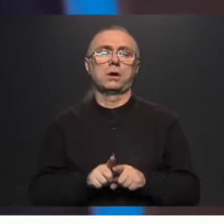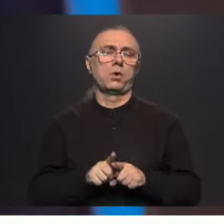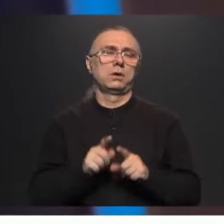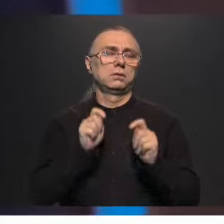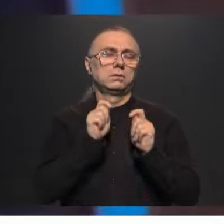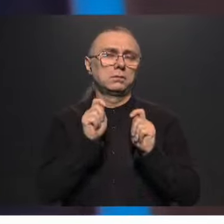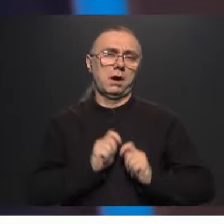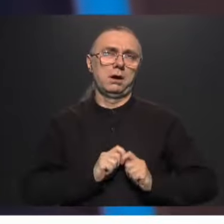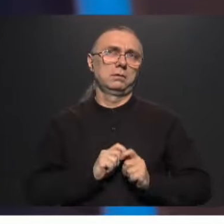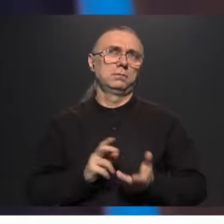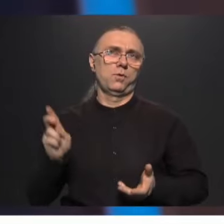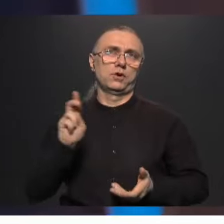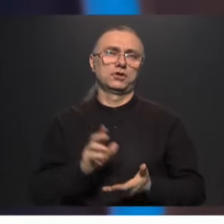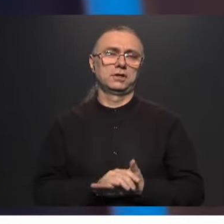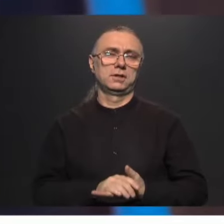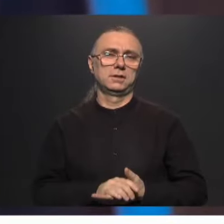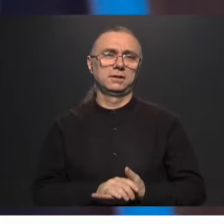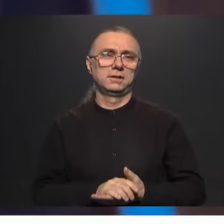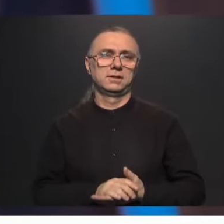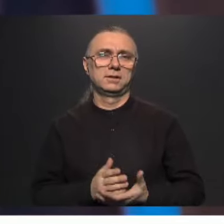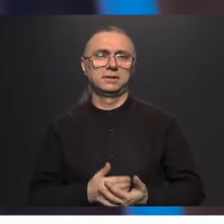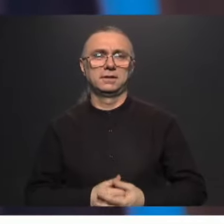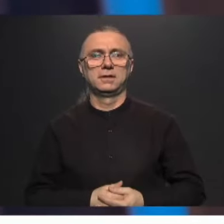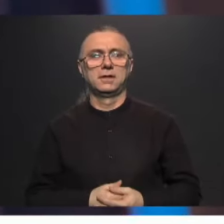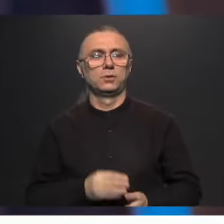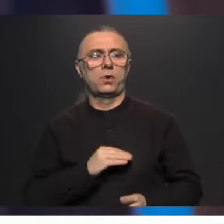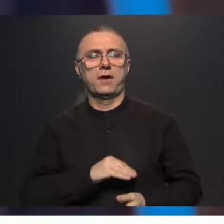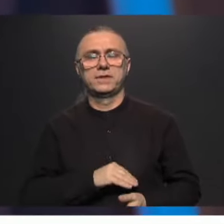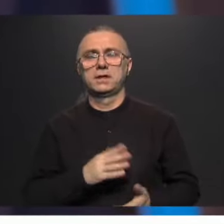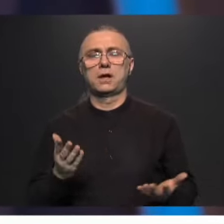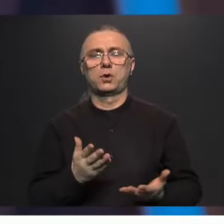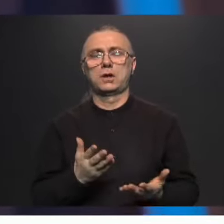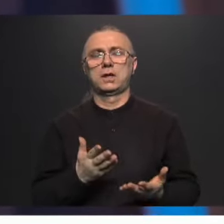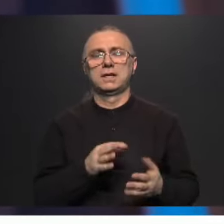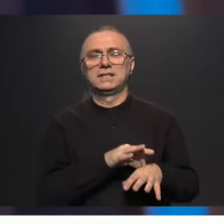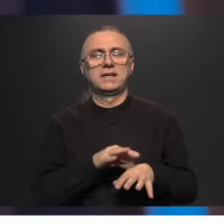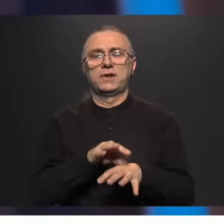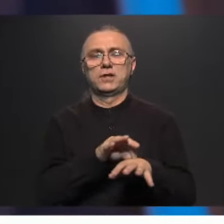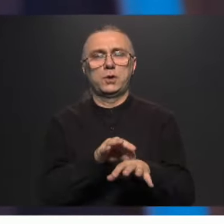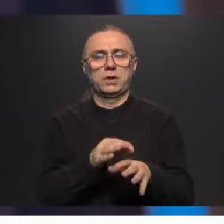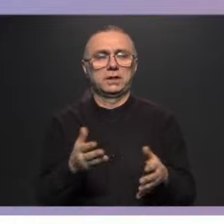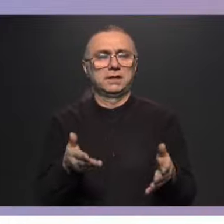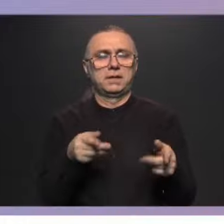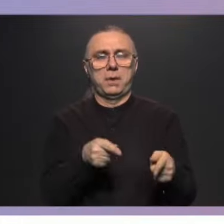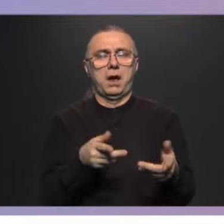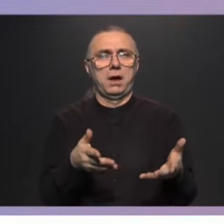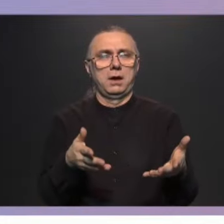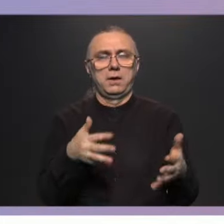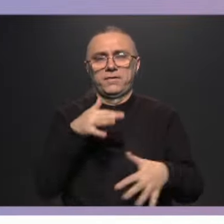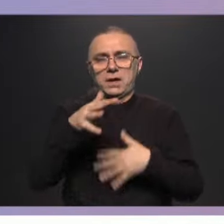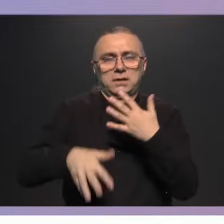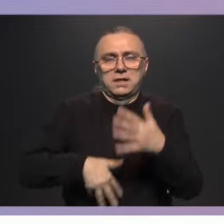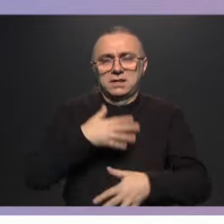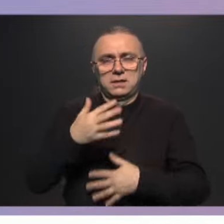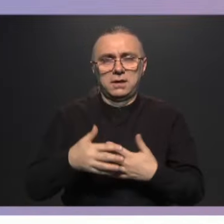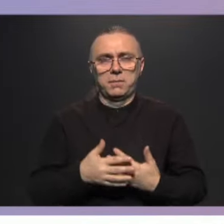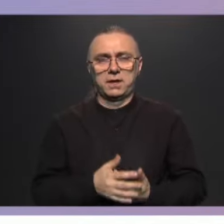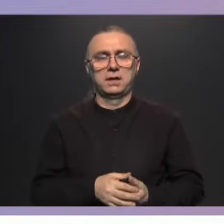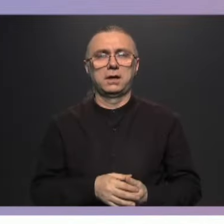действительно духовник, который не заведет тебя ни в какие темные дебри, а будет знать и будет сердцеведцем твоим, который будет